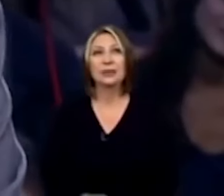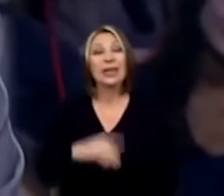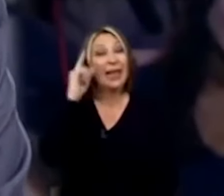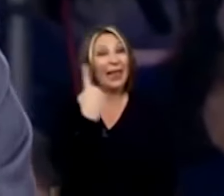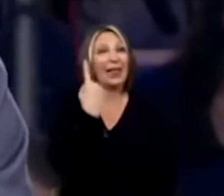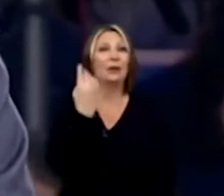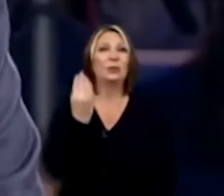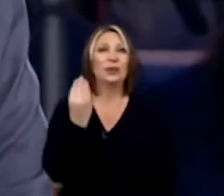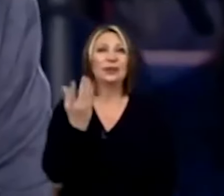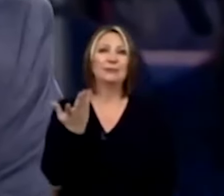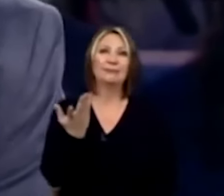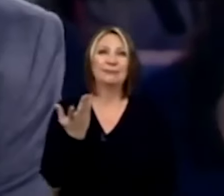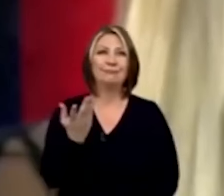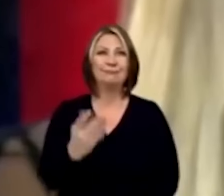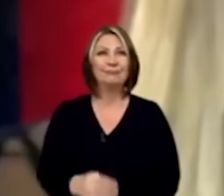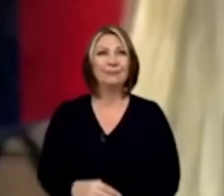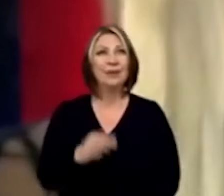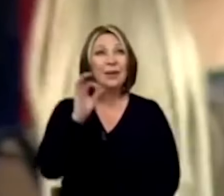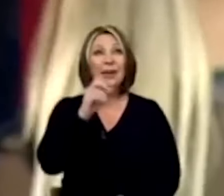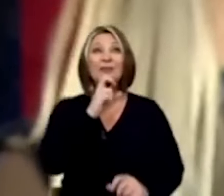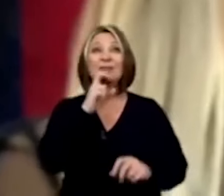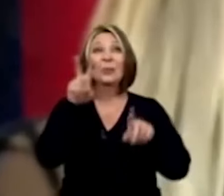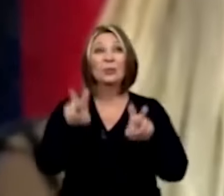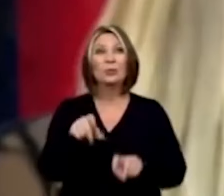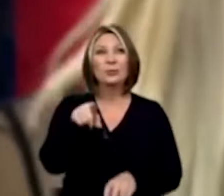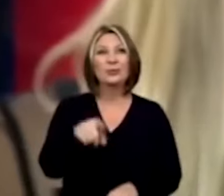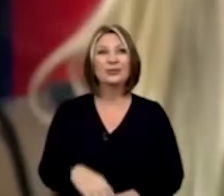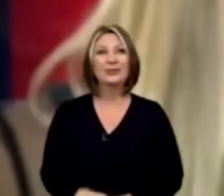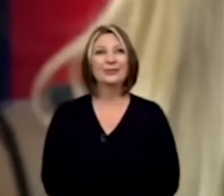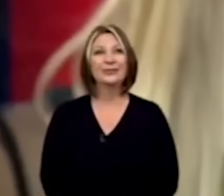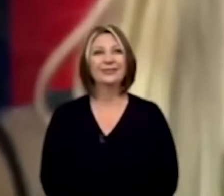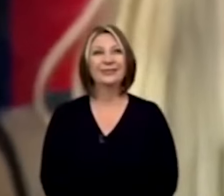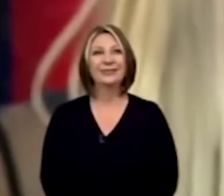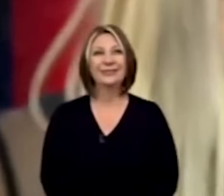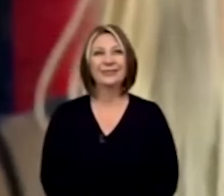İlkler güzeldir be abi, ne yapalım yani. Ve sen yanlış yere oturdun.